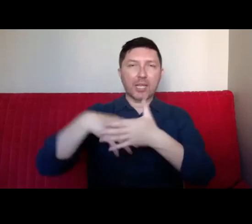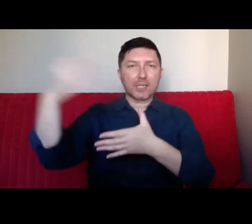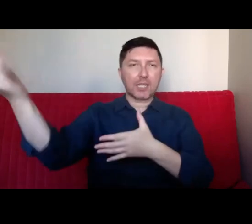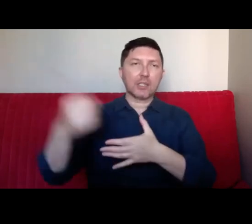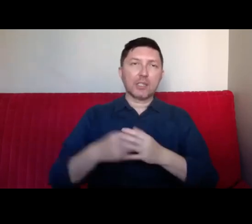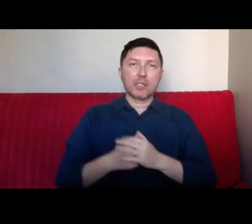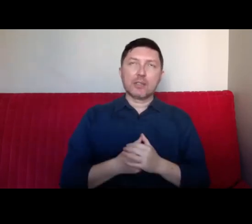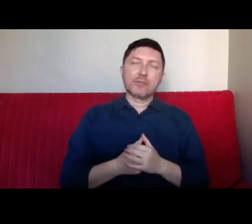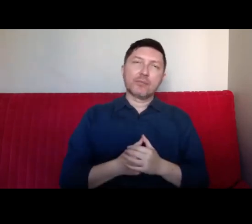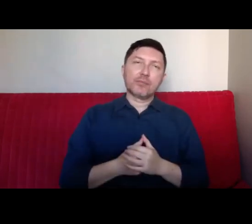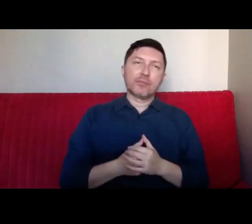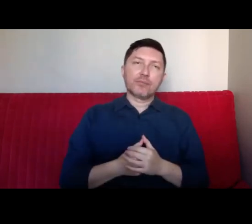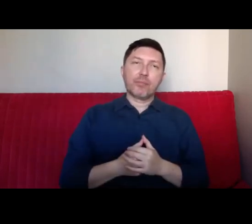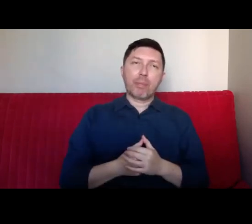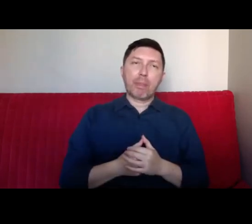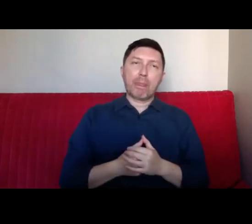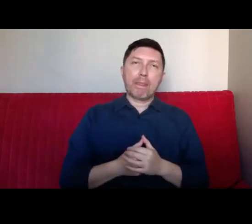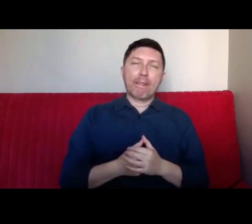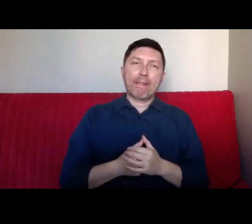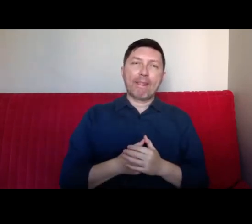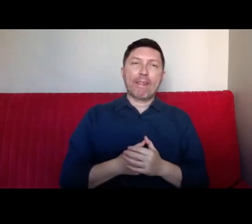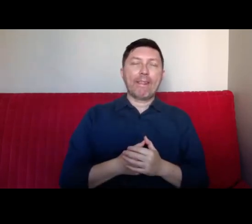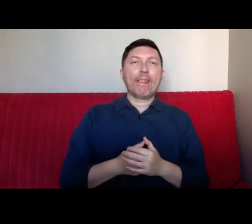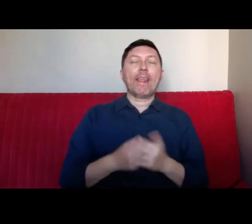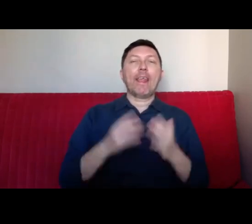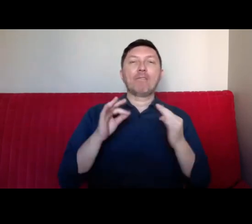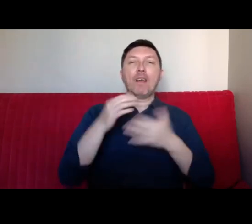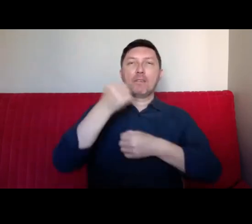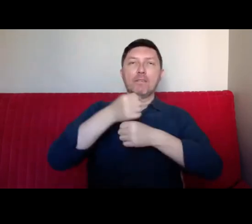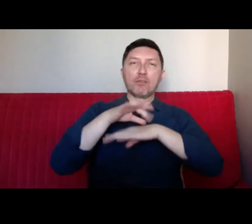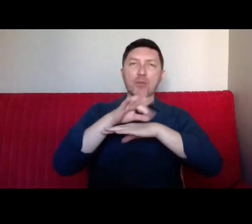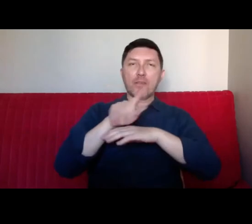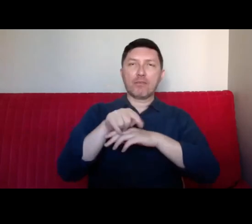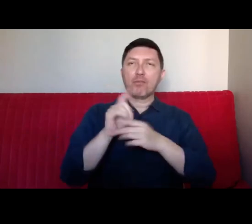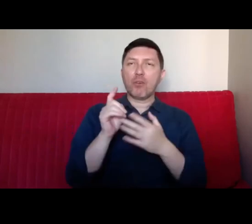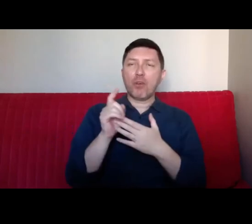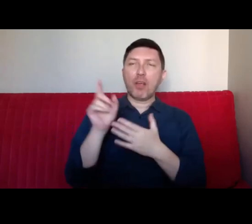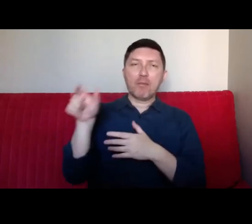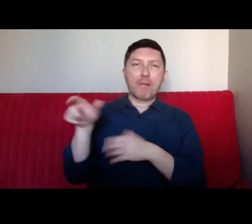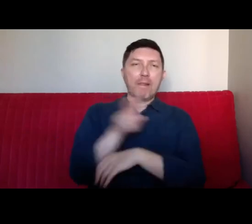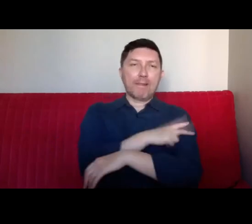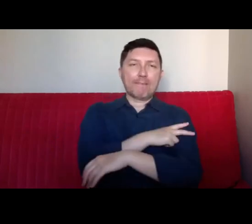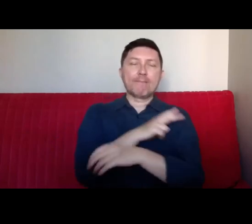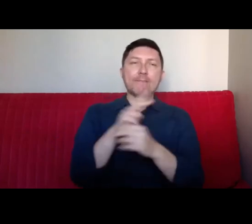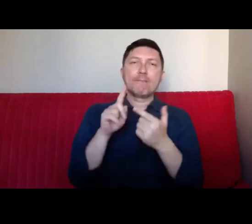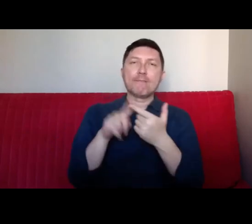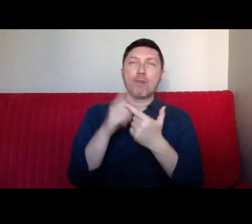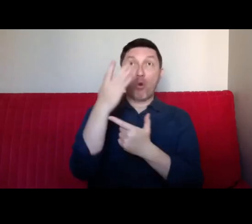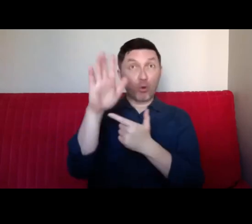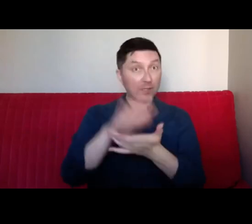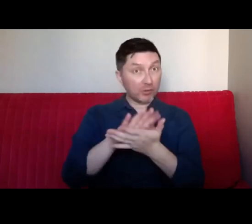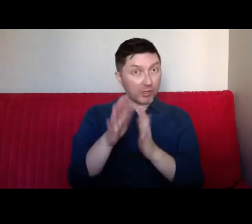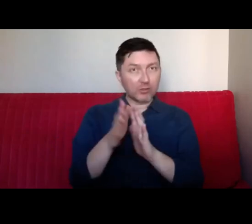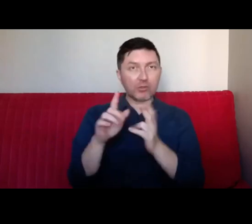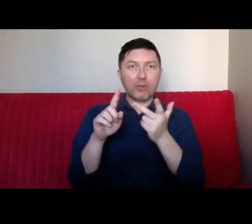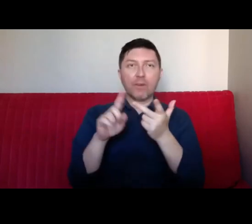faut impliquer les employeurs, il faut impliquer les personnes en situation de handicap, les autres associations, les organismes,